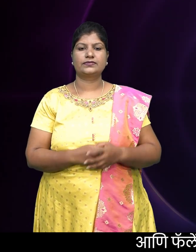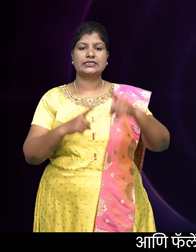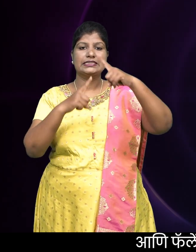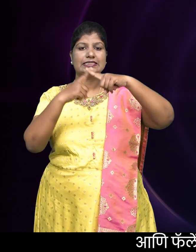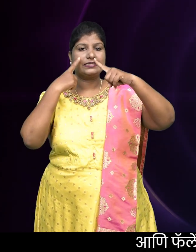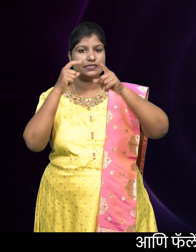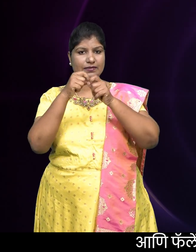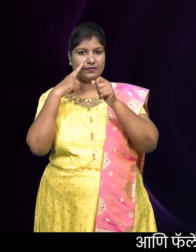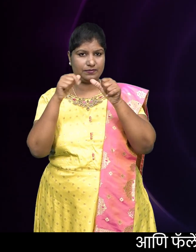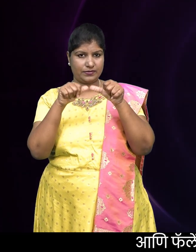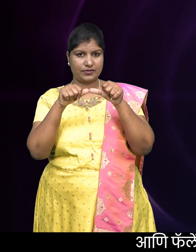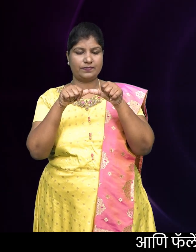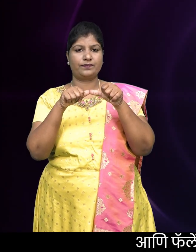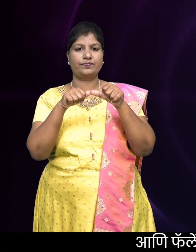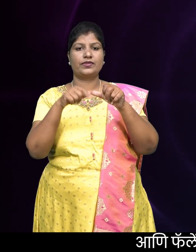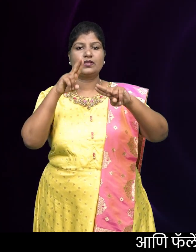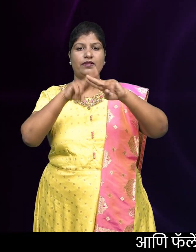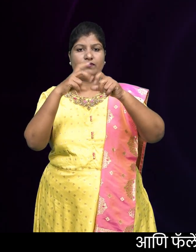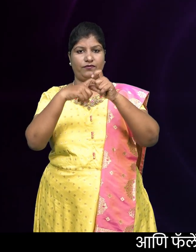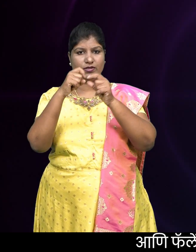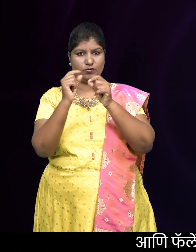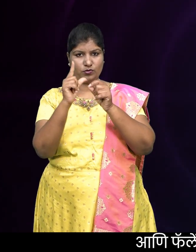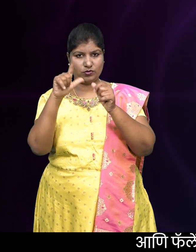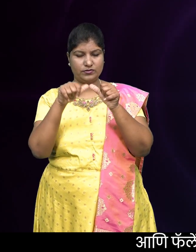आणि फॅलेजेसने बनलेले खालचे अंग आहेत.